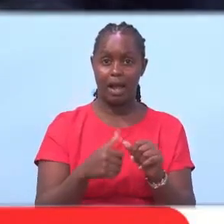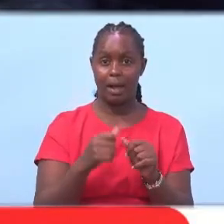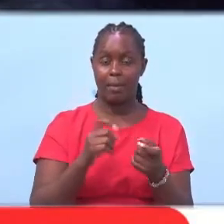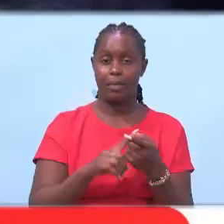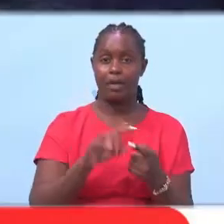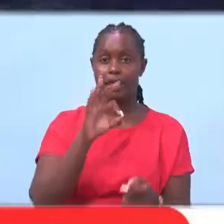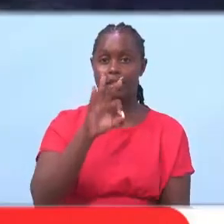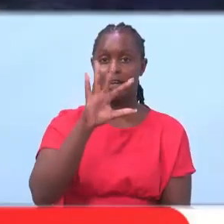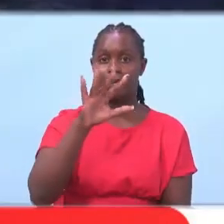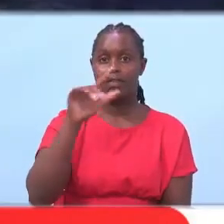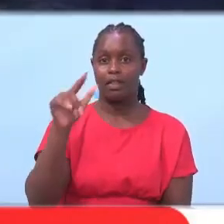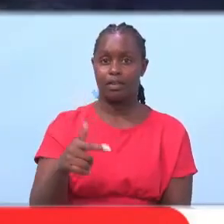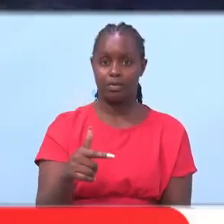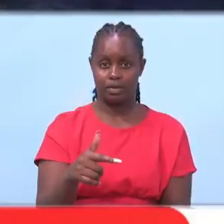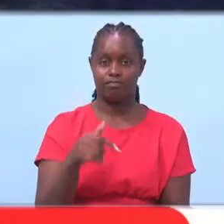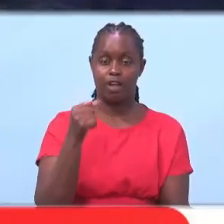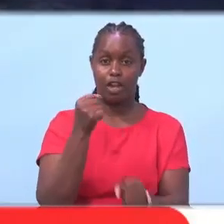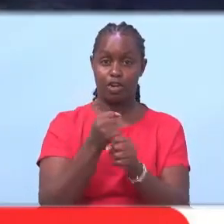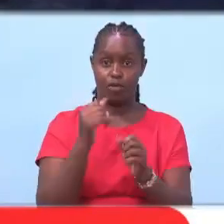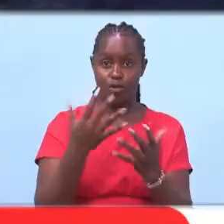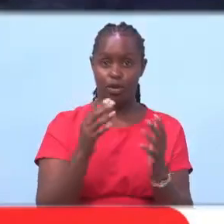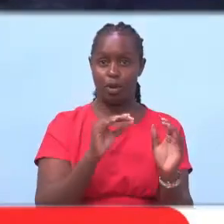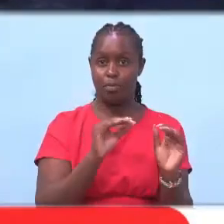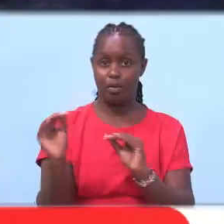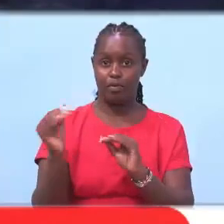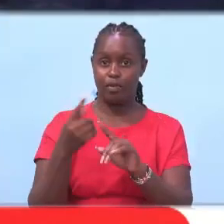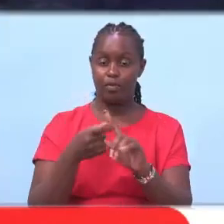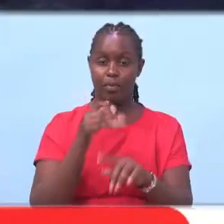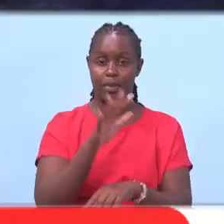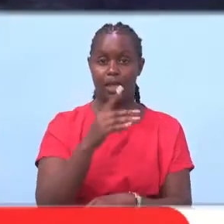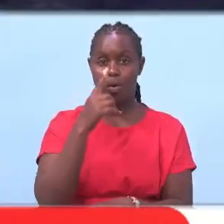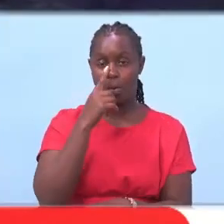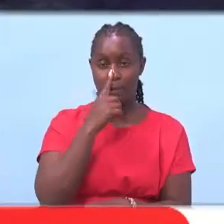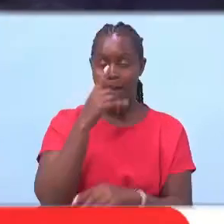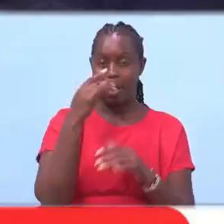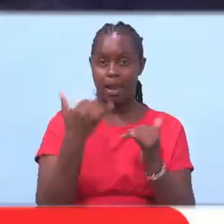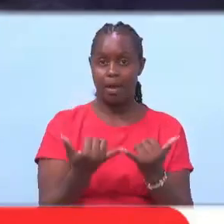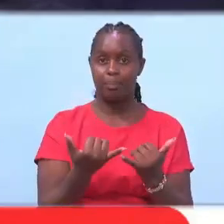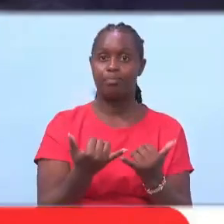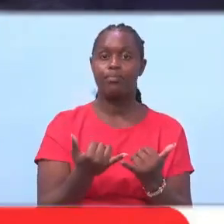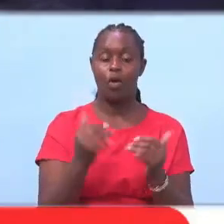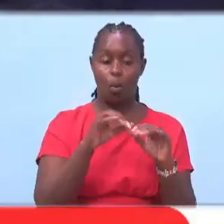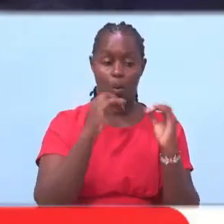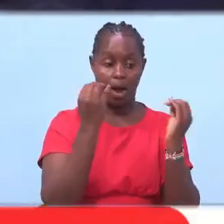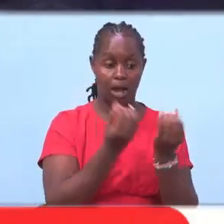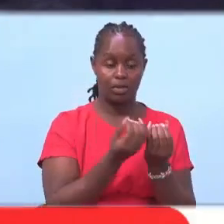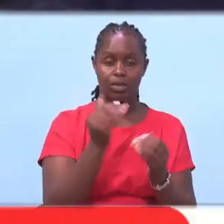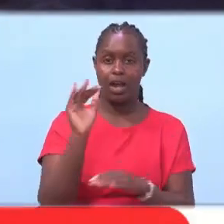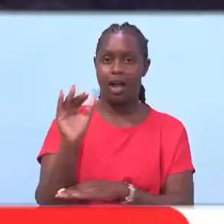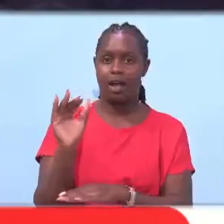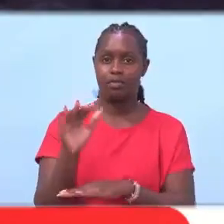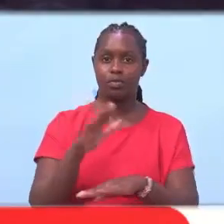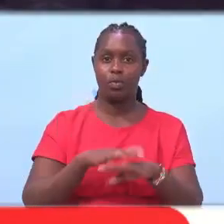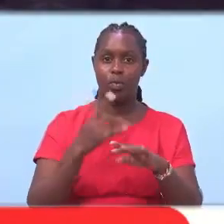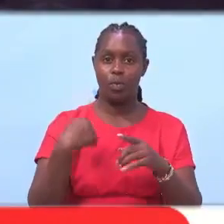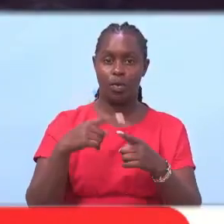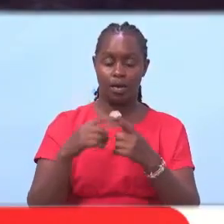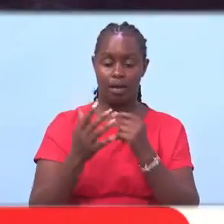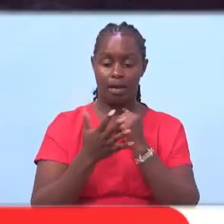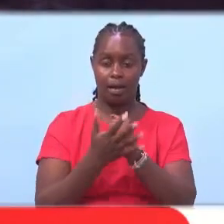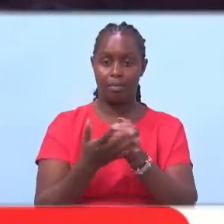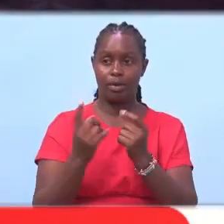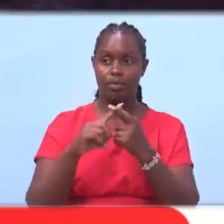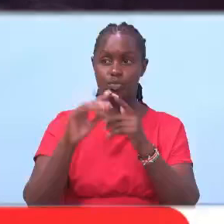1,085 zililazimika kuhama makwao, na sasa shirika hili limetoa wito kwa hatua za dharura kuchukuliwa za